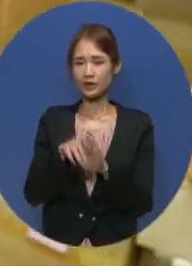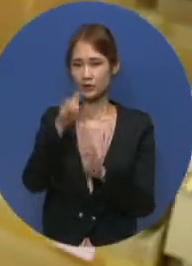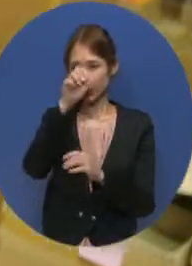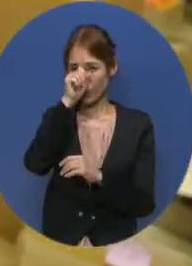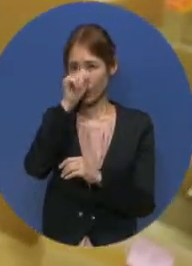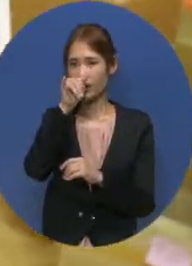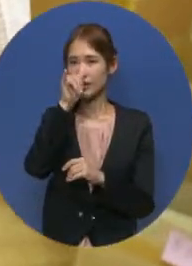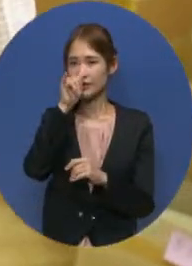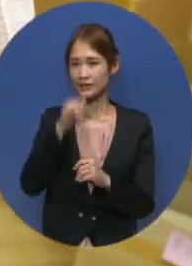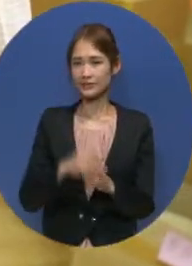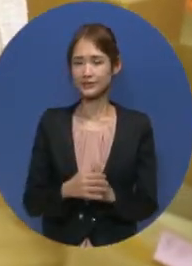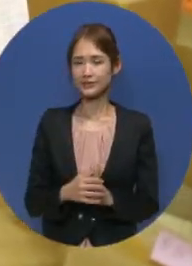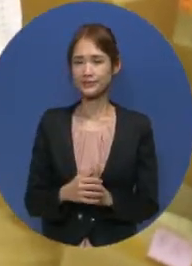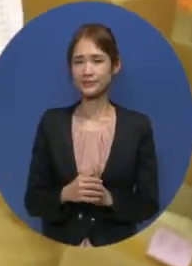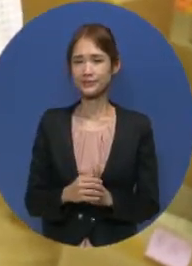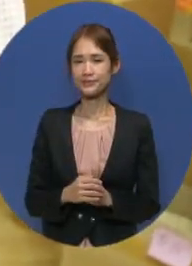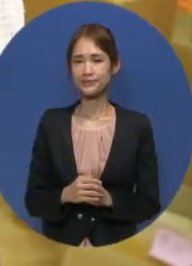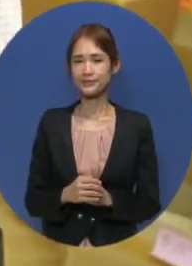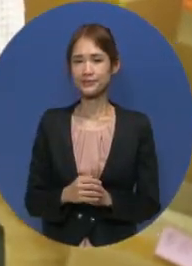있습니다.